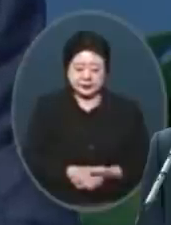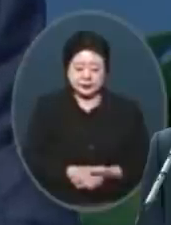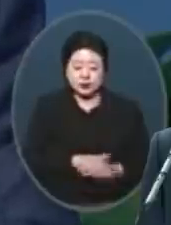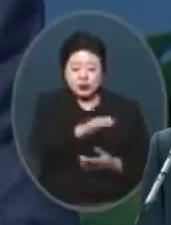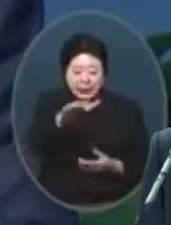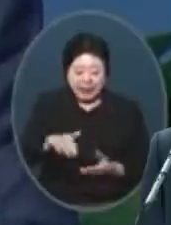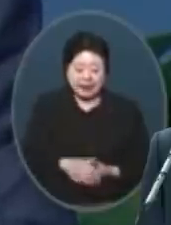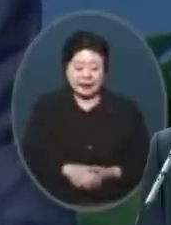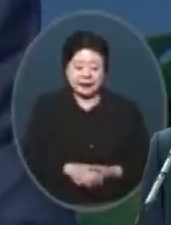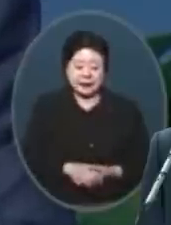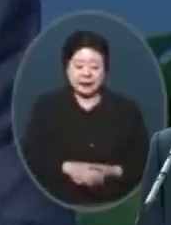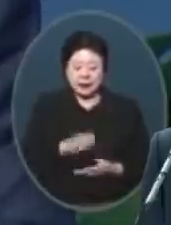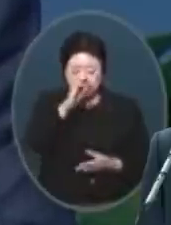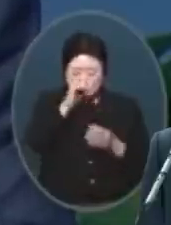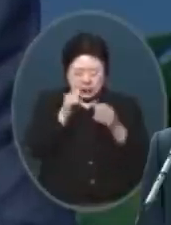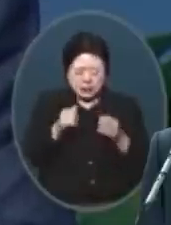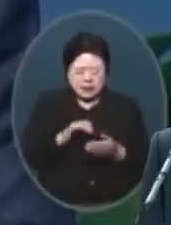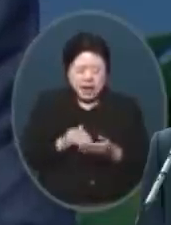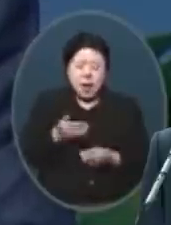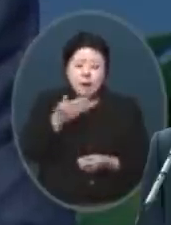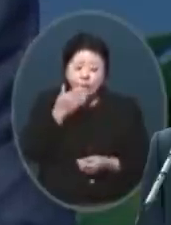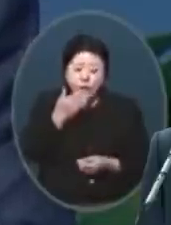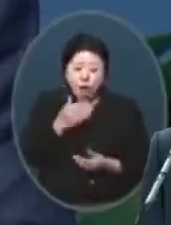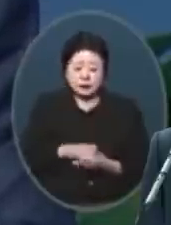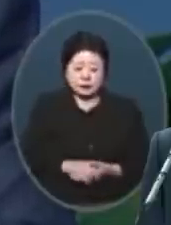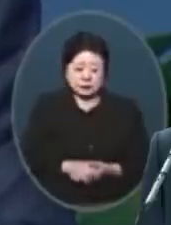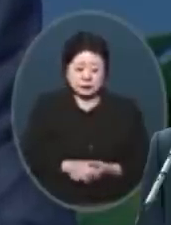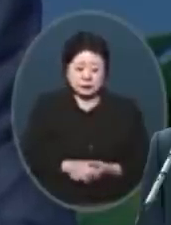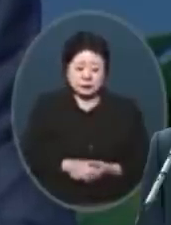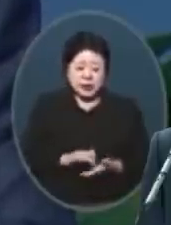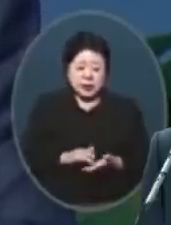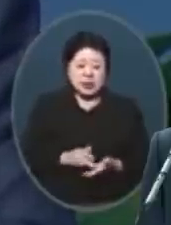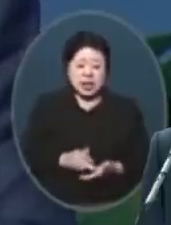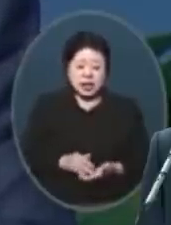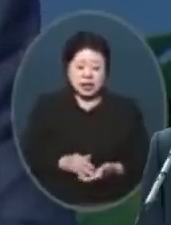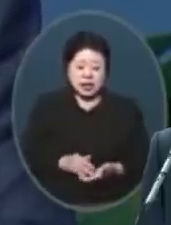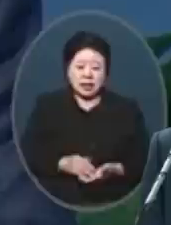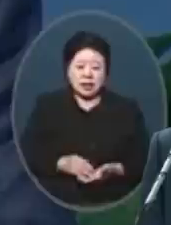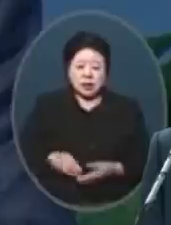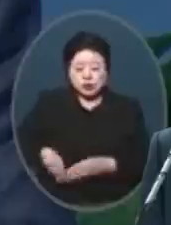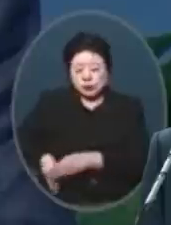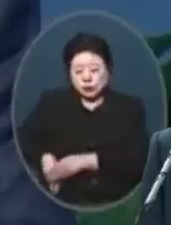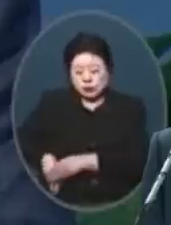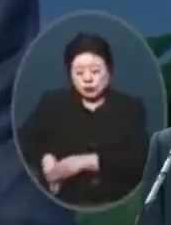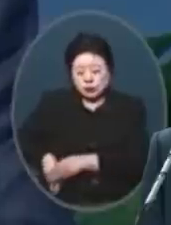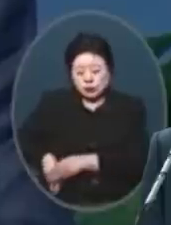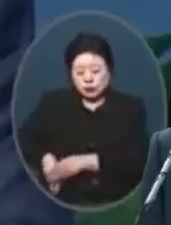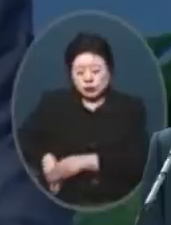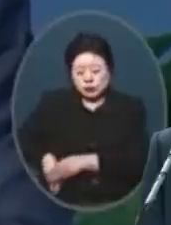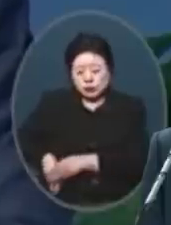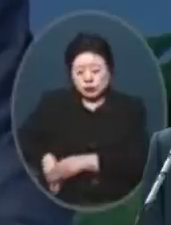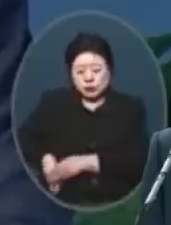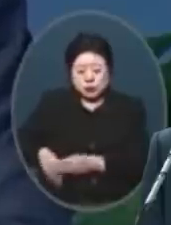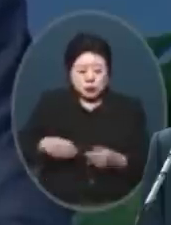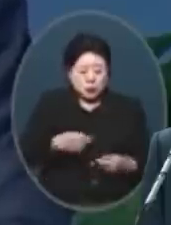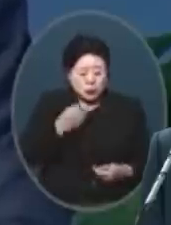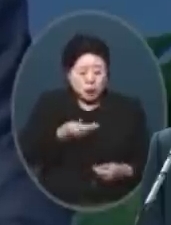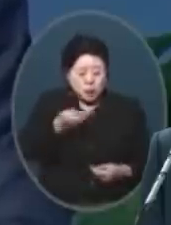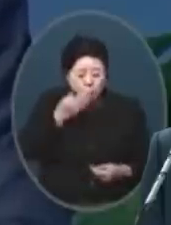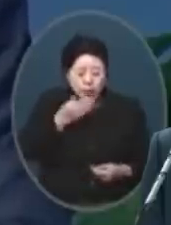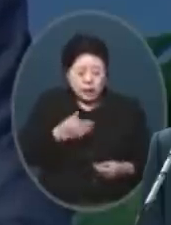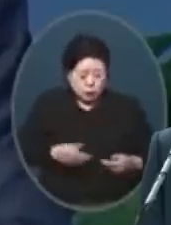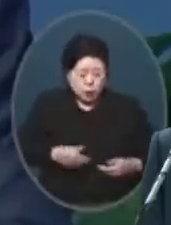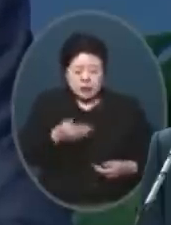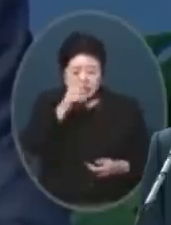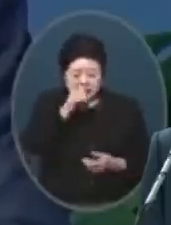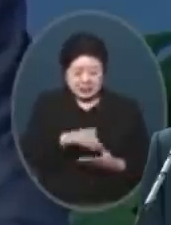우리가 병든 사람은 약을 먹잖아요. 약을 아무리 포켓에 넣어도 다니고 손에 들고 다녀도 안 먹으면 소용이